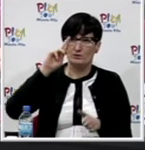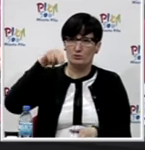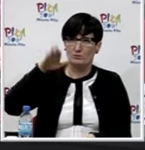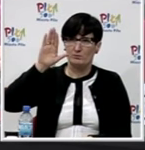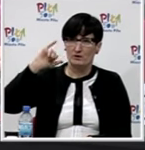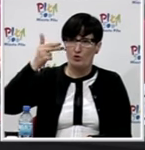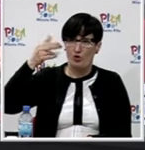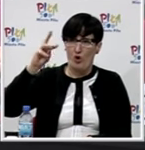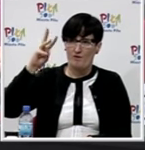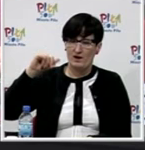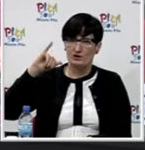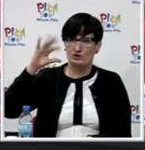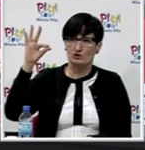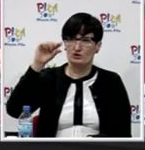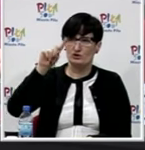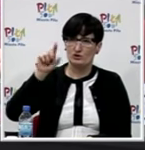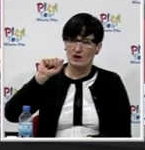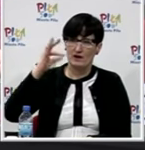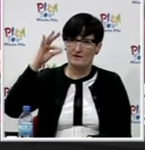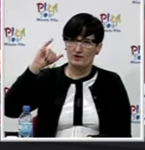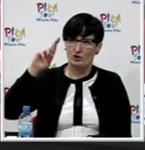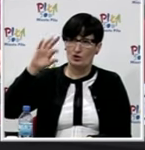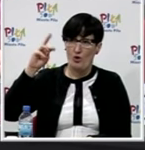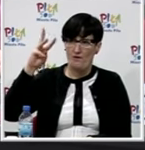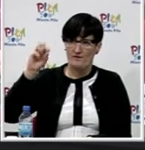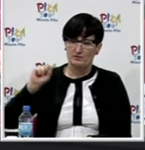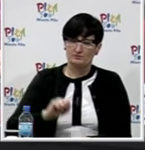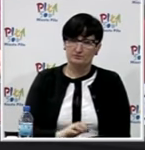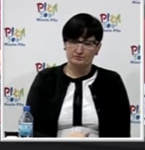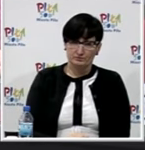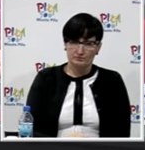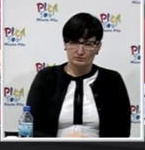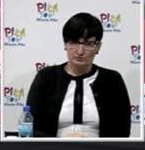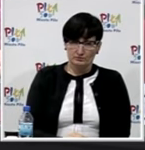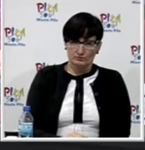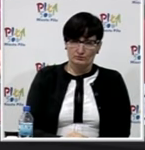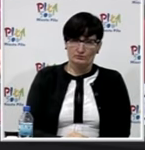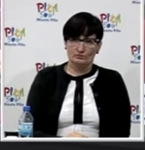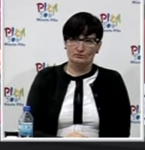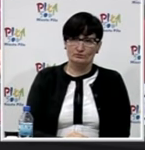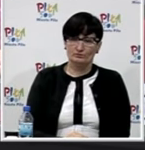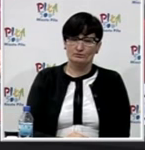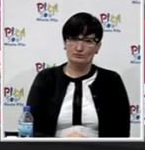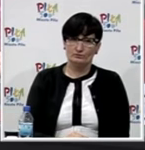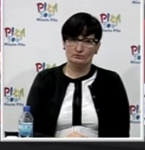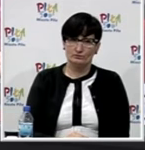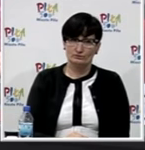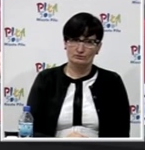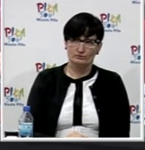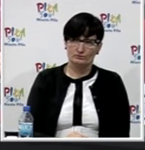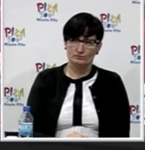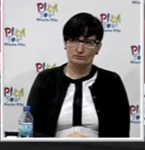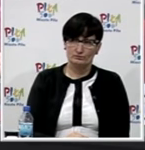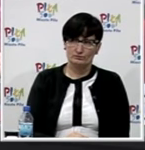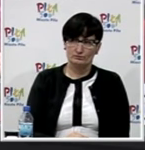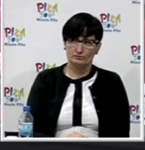Szafirową, działka numer 145. Ta korekta pojawiła się z Zarządu Dróg i Zieleni Miejskiej już po wprowadzeniu tak bardzo szybko do